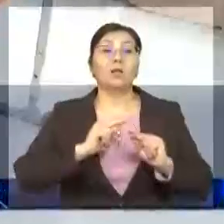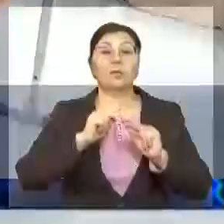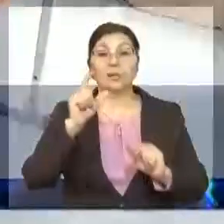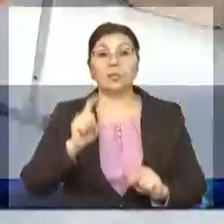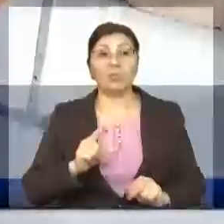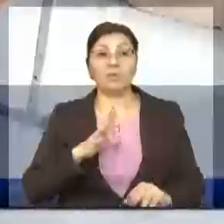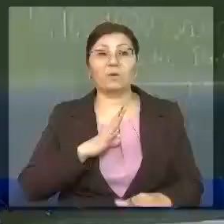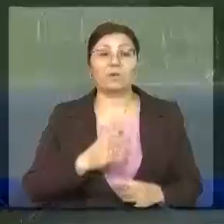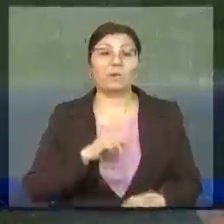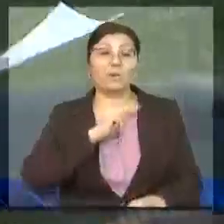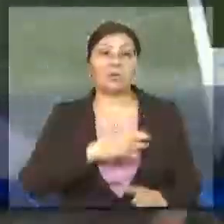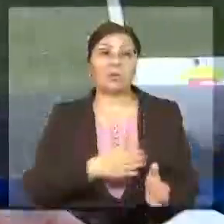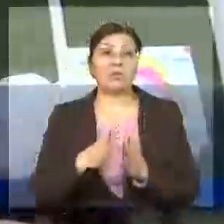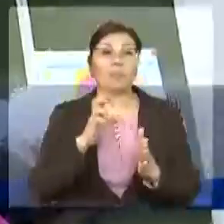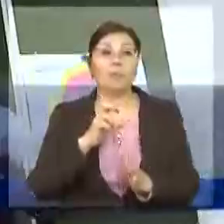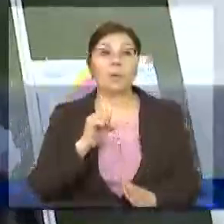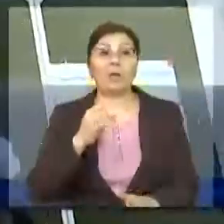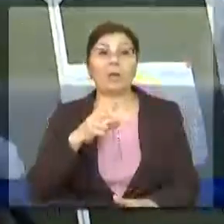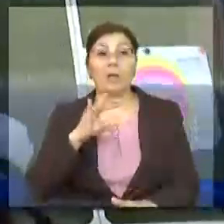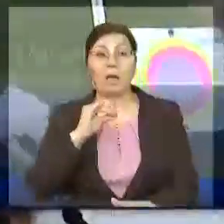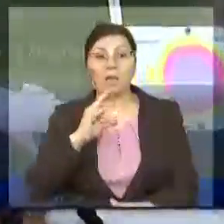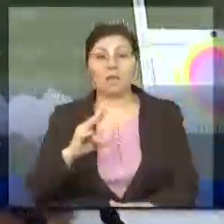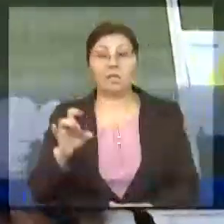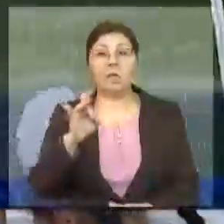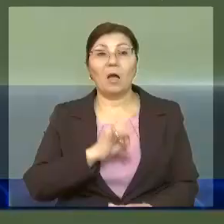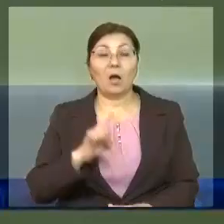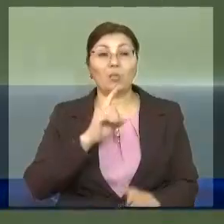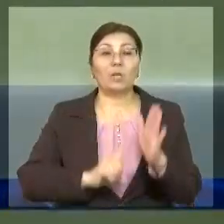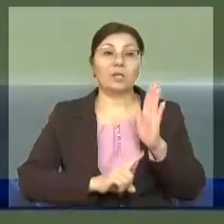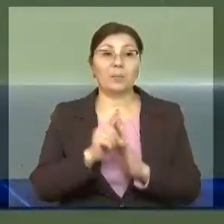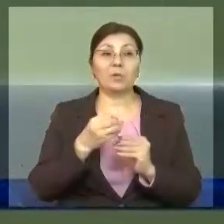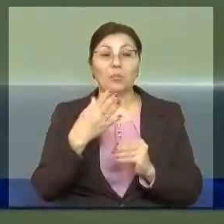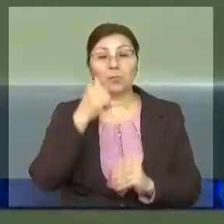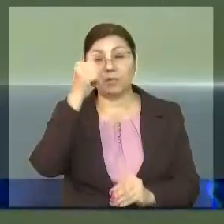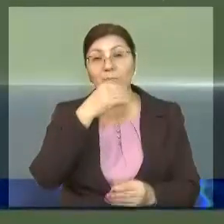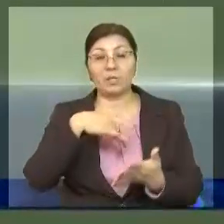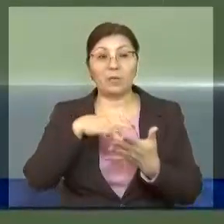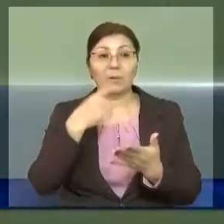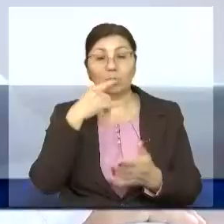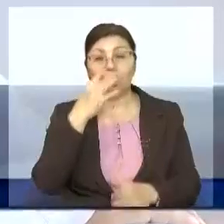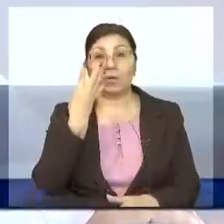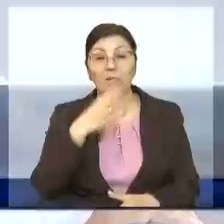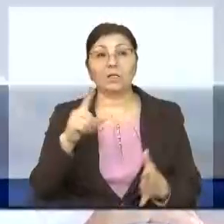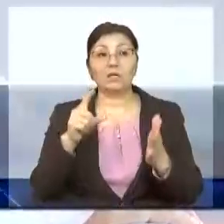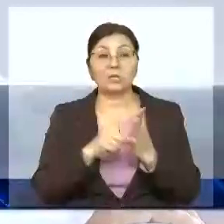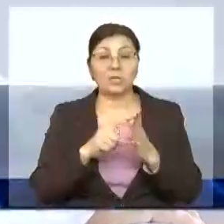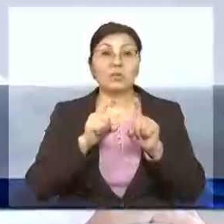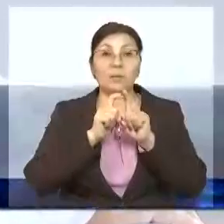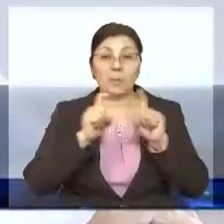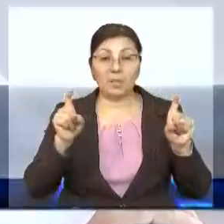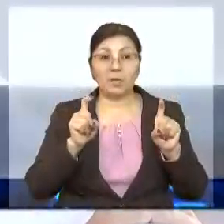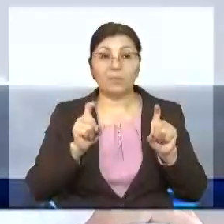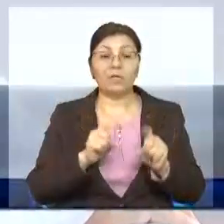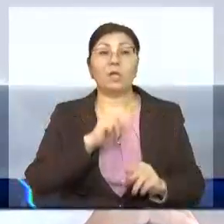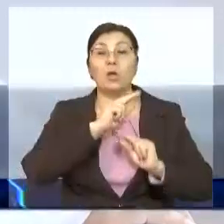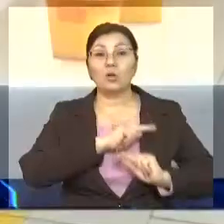зерттеуші. Еңбек жолын Байғанин ауданының Сағыз орта мектебінде бастаған маман 15 жылдан бері қаладағы нөмірі 47-ші орта мектепте